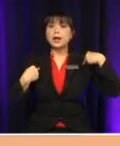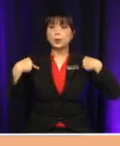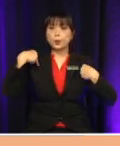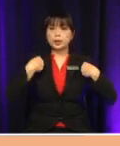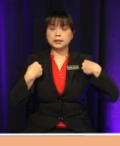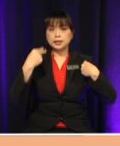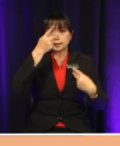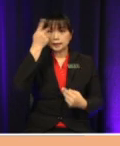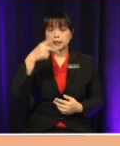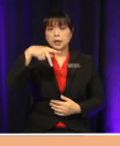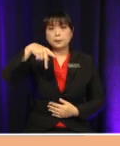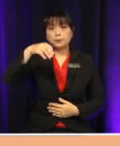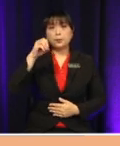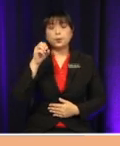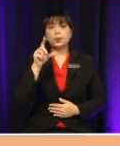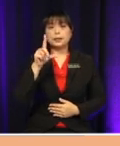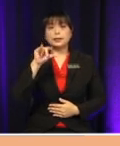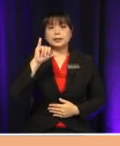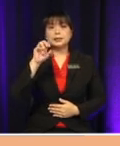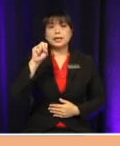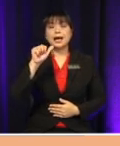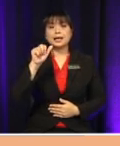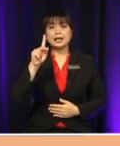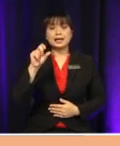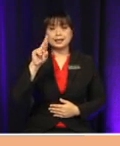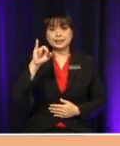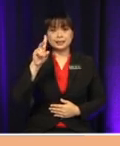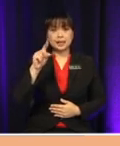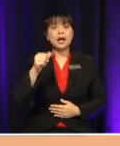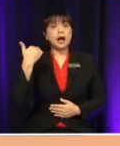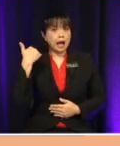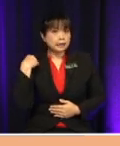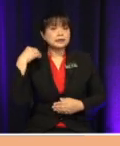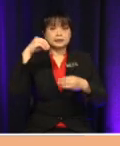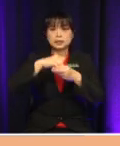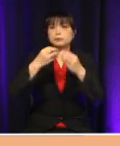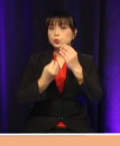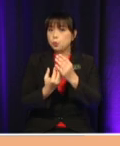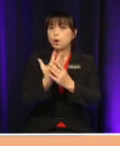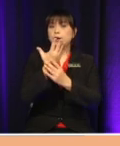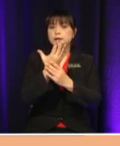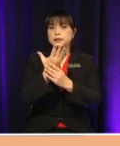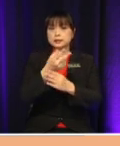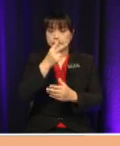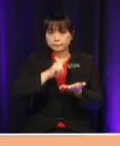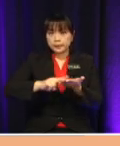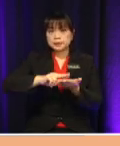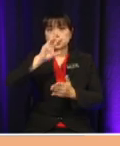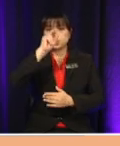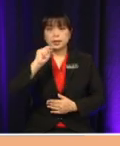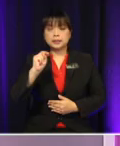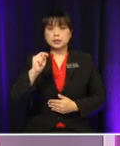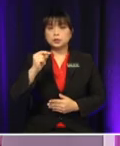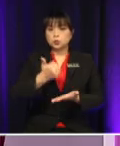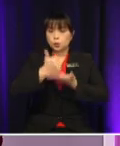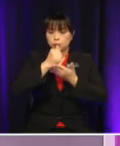ini wujud ditumbuhan juga sebab itu dicakate tolong gariskan baca soal hantu dengan teliti dan tolong